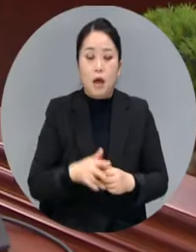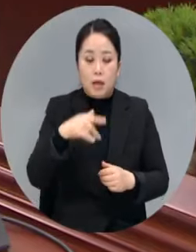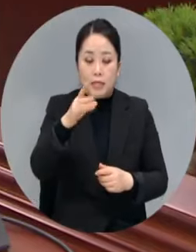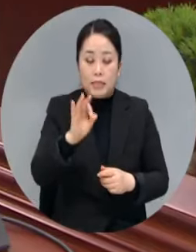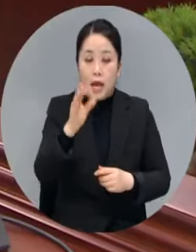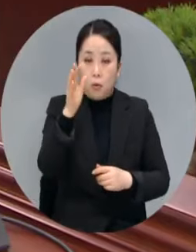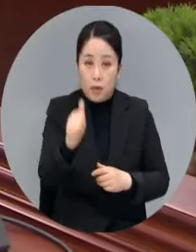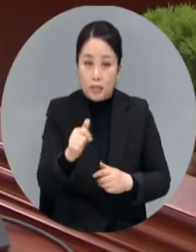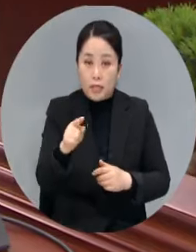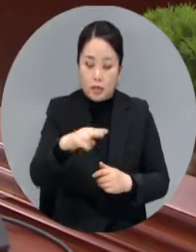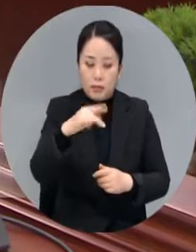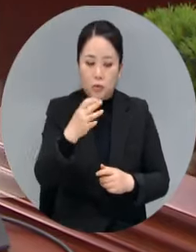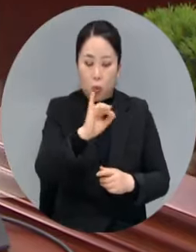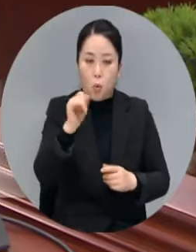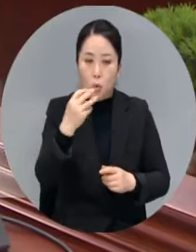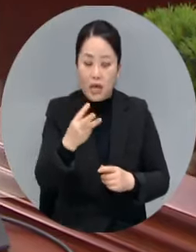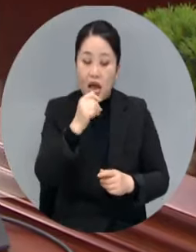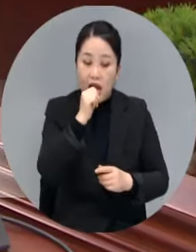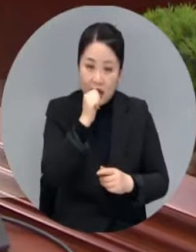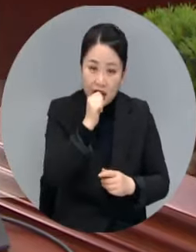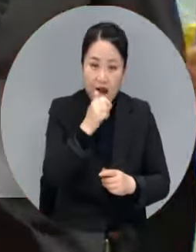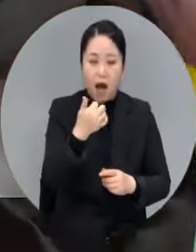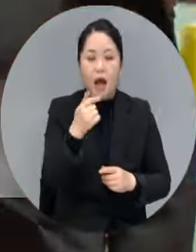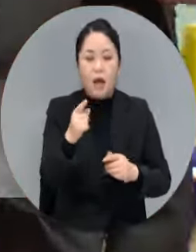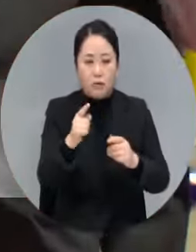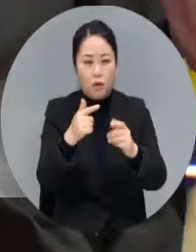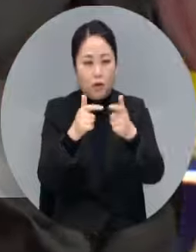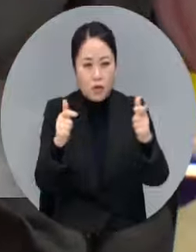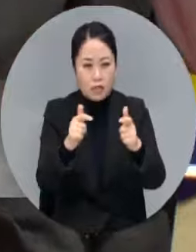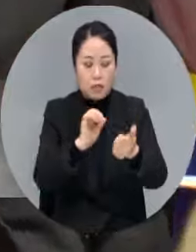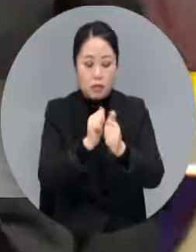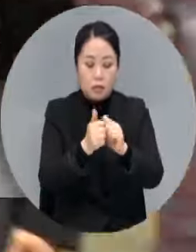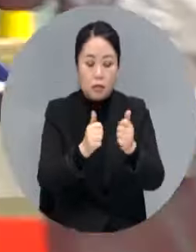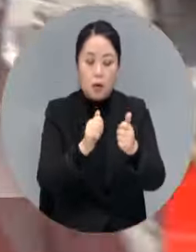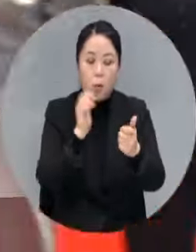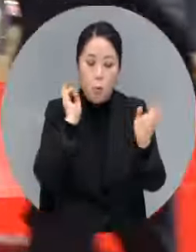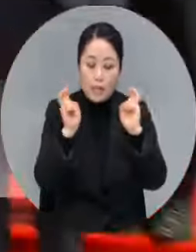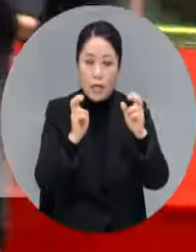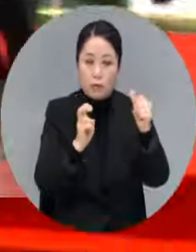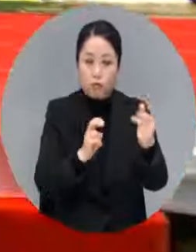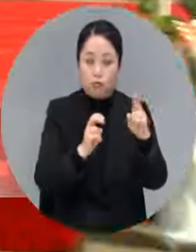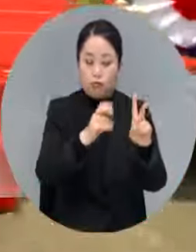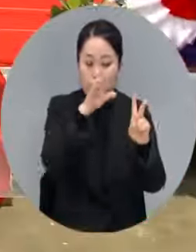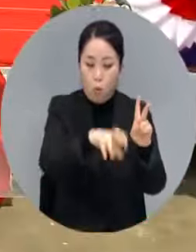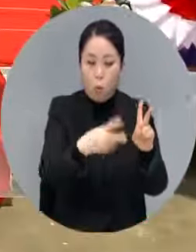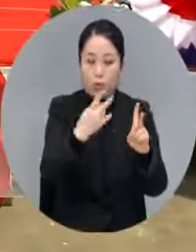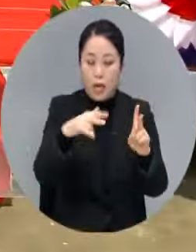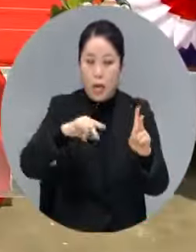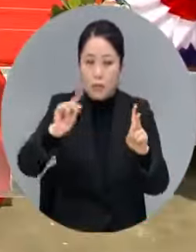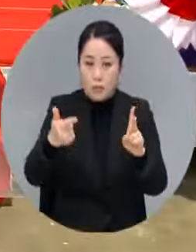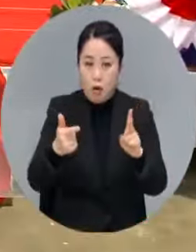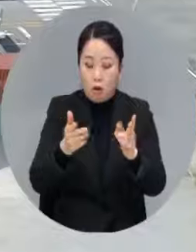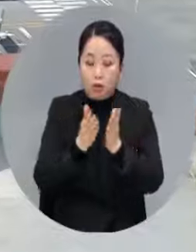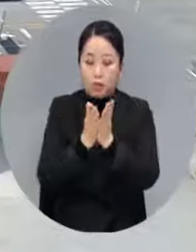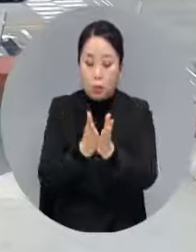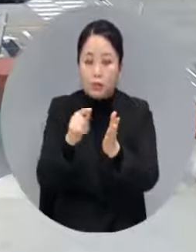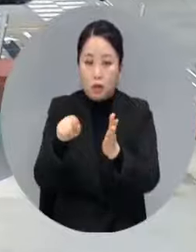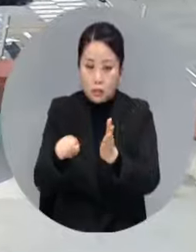장인화 회장은 동일철강과 화인베스틸 등 상장사 두 곳과 대선조선 등 지역 제조업을 이끌고